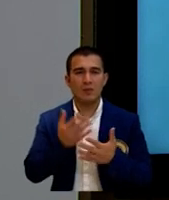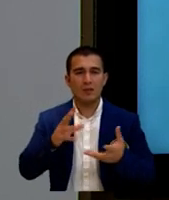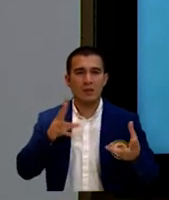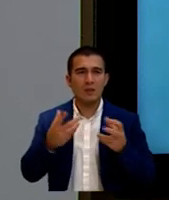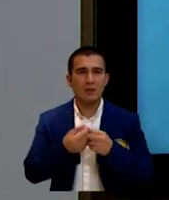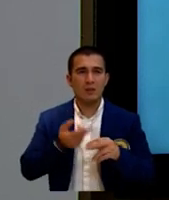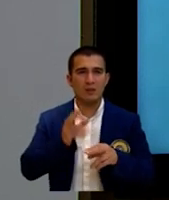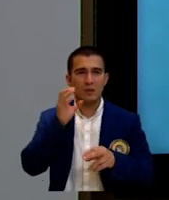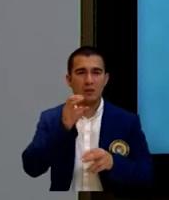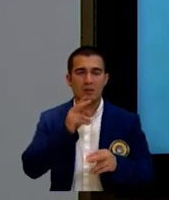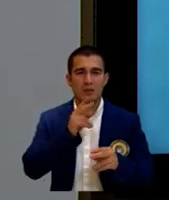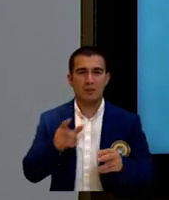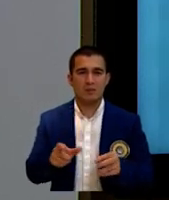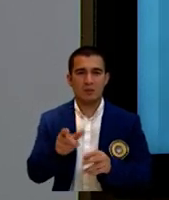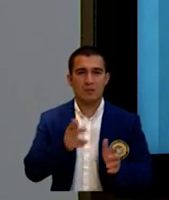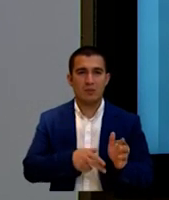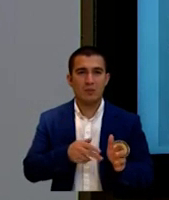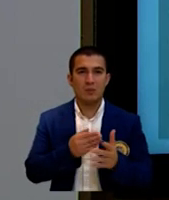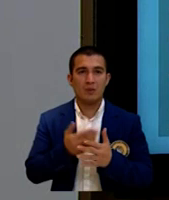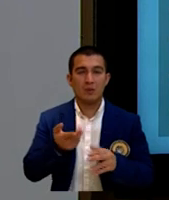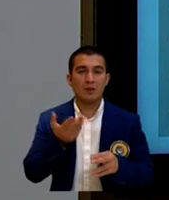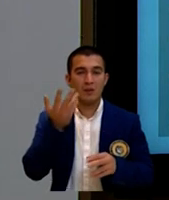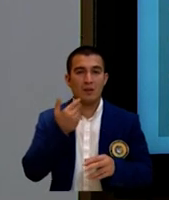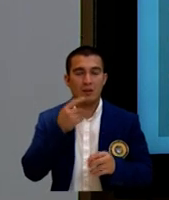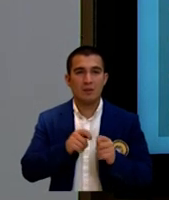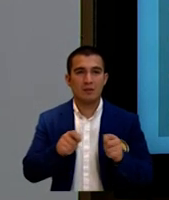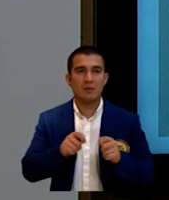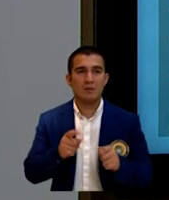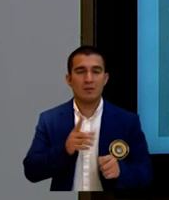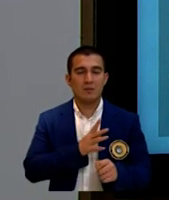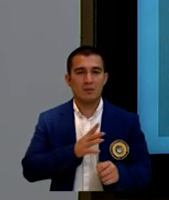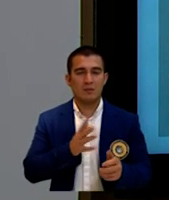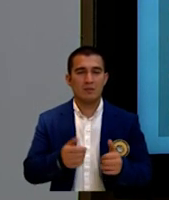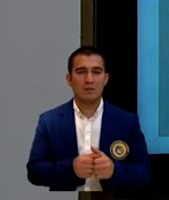bo'lib o'zgartirilgan? Javob esa quyidagicha: